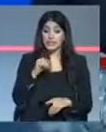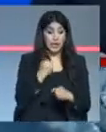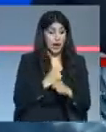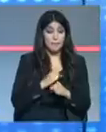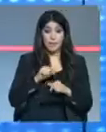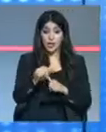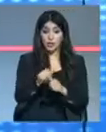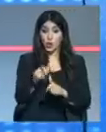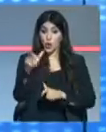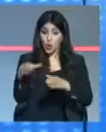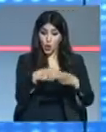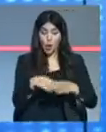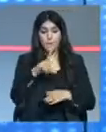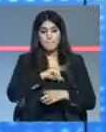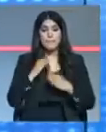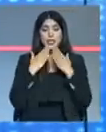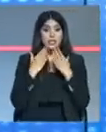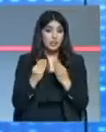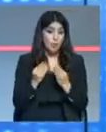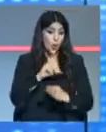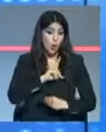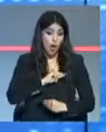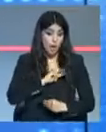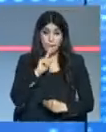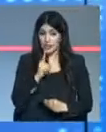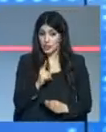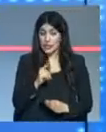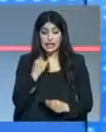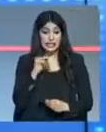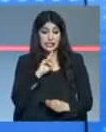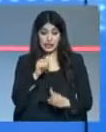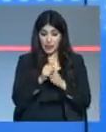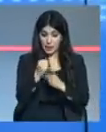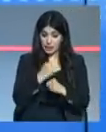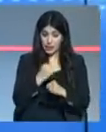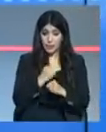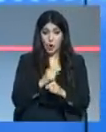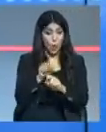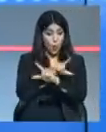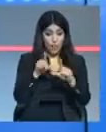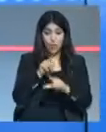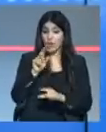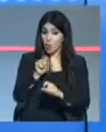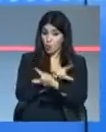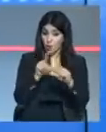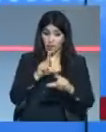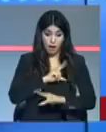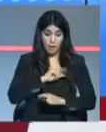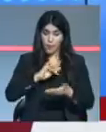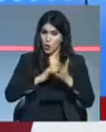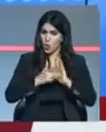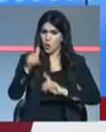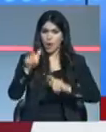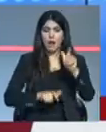ان نتوجه الى وحداتنا بيشكر لانه منطق الاشياء يقول اذا كان قمنا بالعمل امتحانا على احسن وجه وهذا ثابت ومؤكد وانه كافه